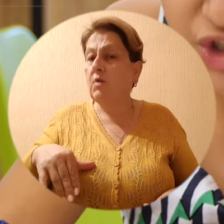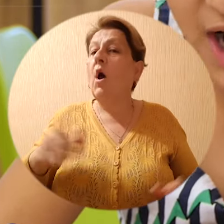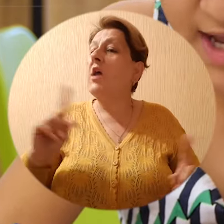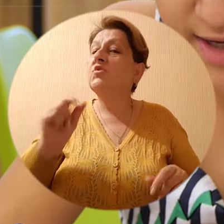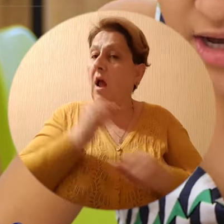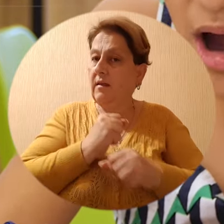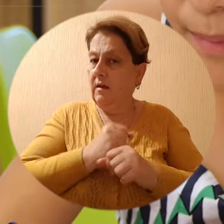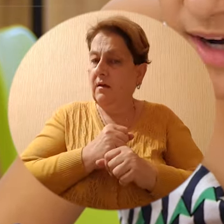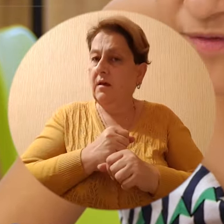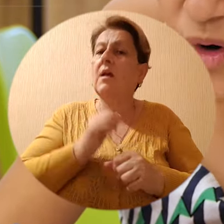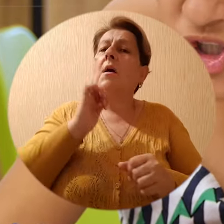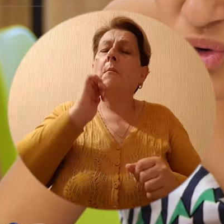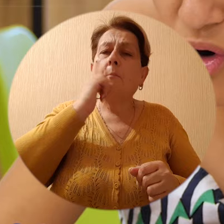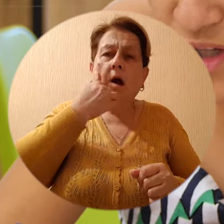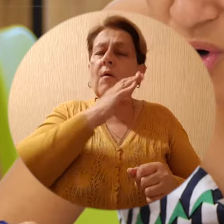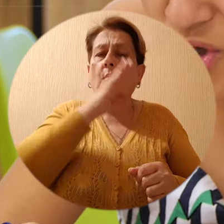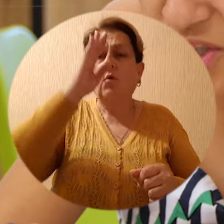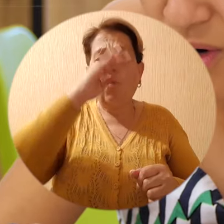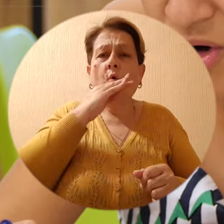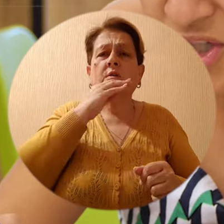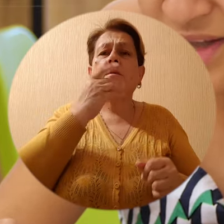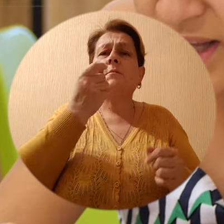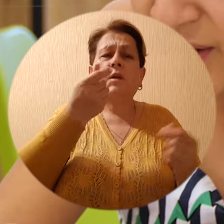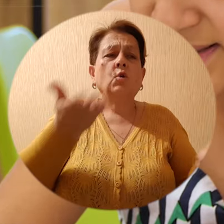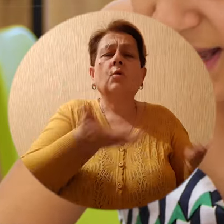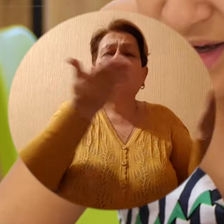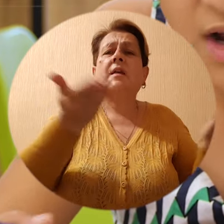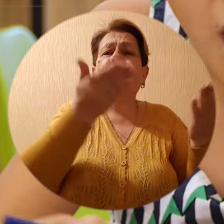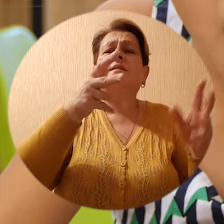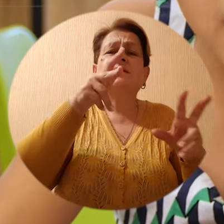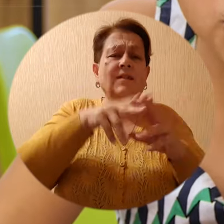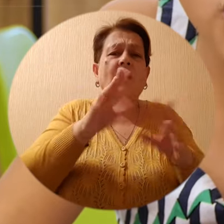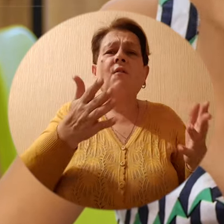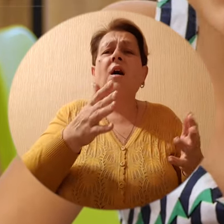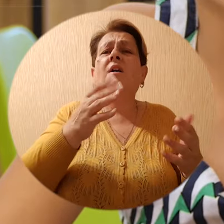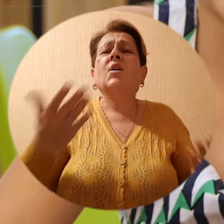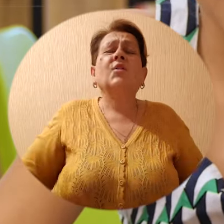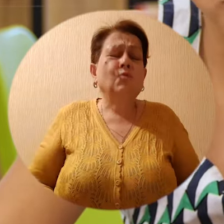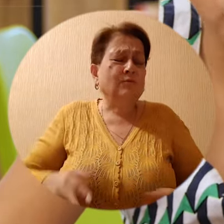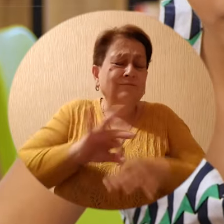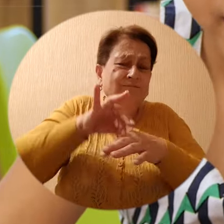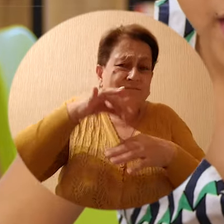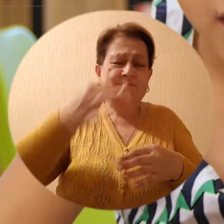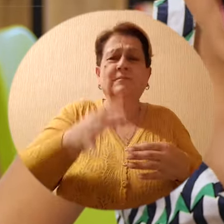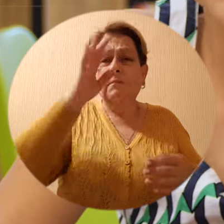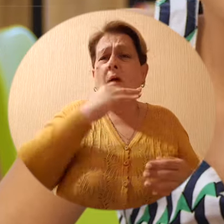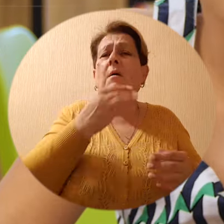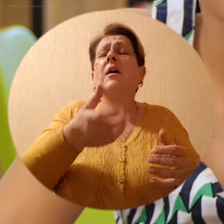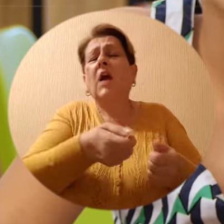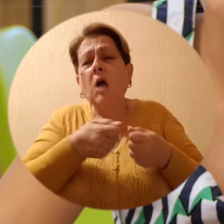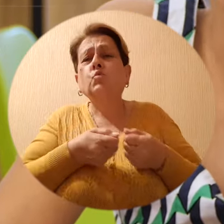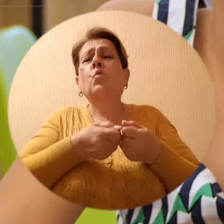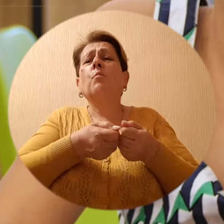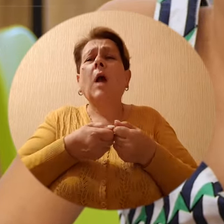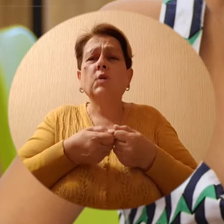այ թե ինչ կանեի, պարավ մորս ու հորս հոգսը կթեթևացնեի, ախր զուլում կյանք են քաշում»։